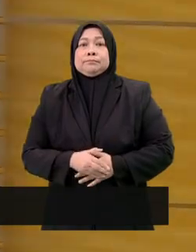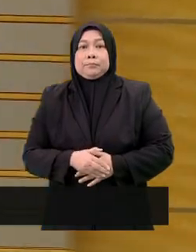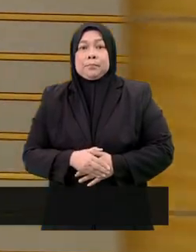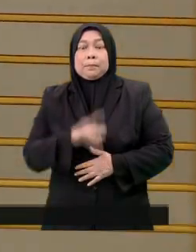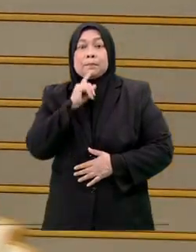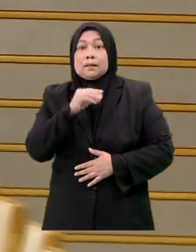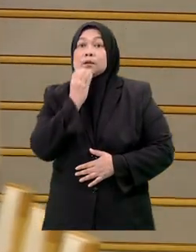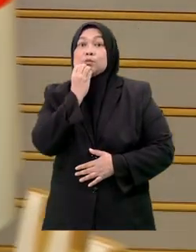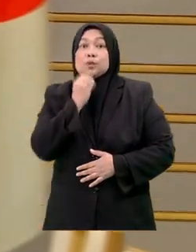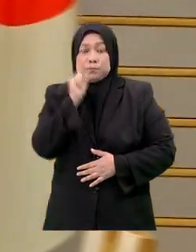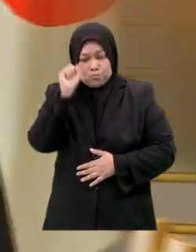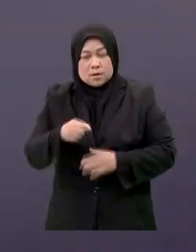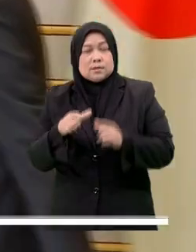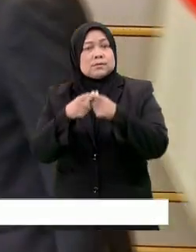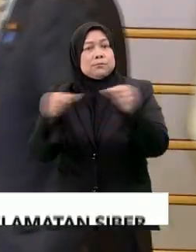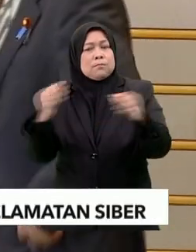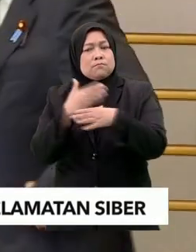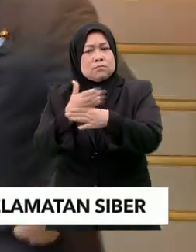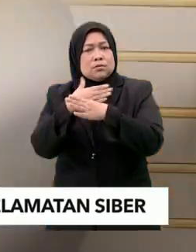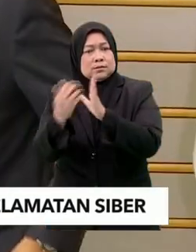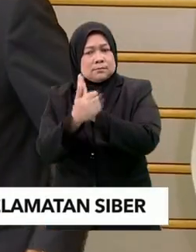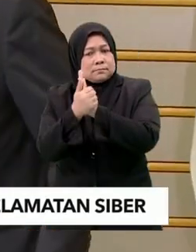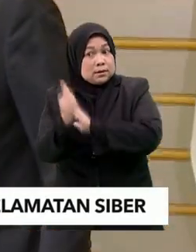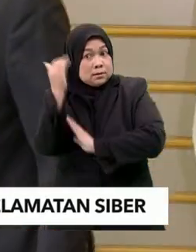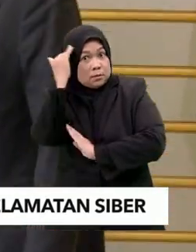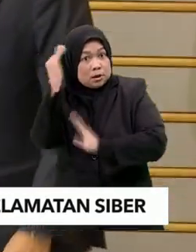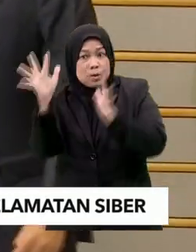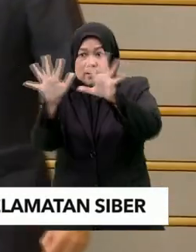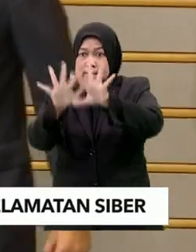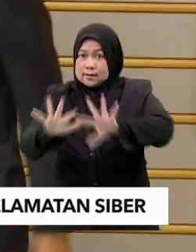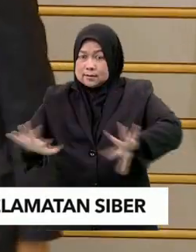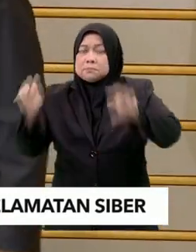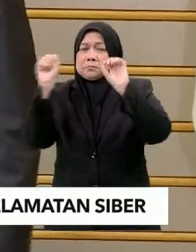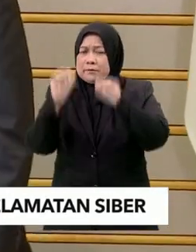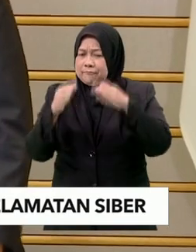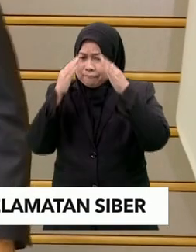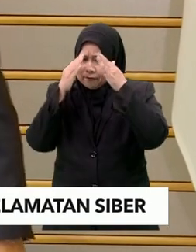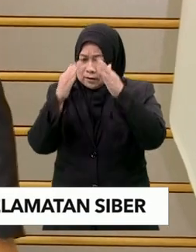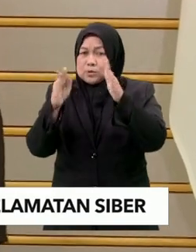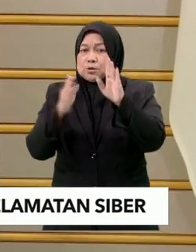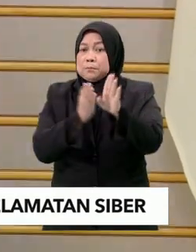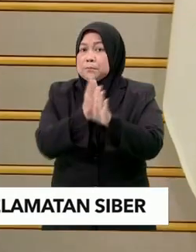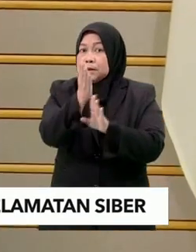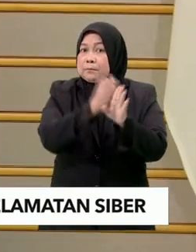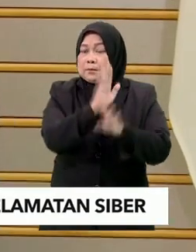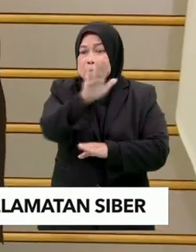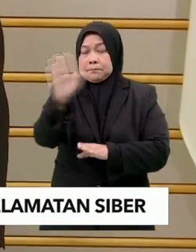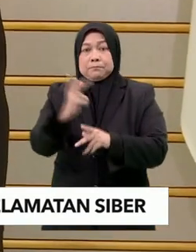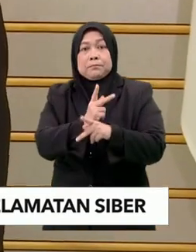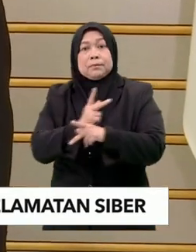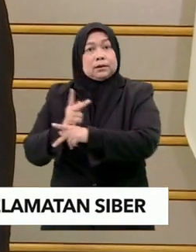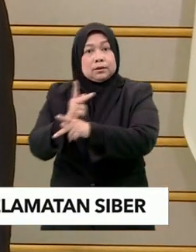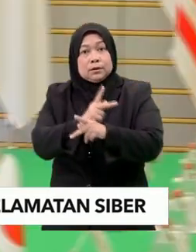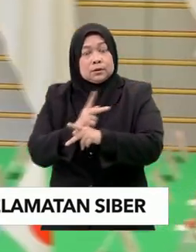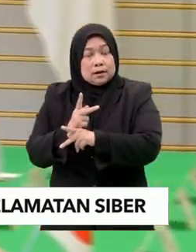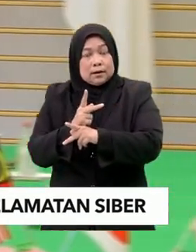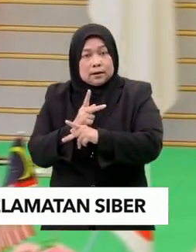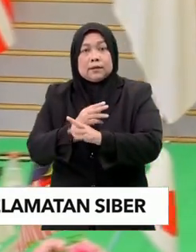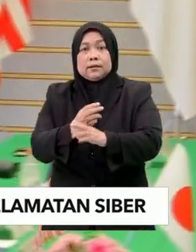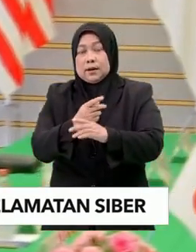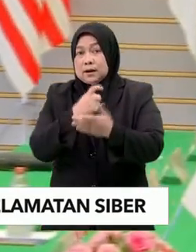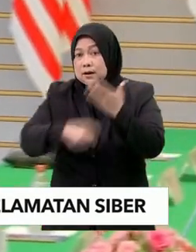berkata jepun boleh berkongsi pengetahuan dan kemahirannya dengan ASEAN yang mana memberikan fokus kepada bidang seperti perlindungan harta intelek privasi